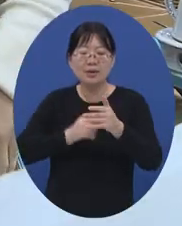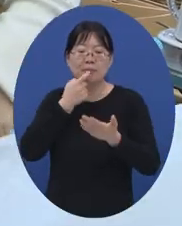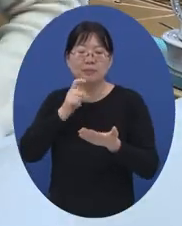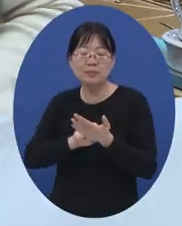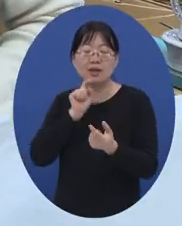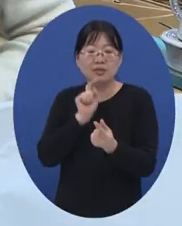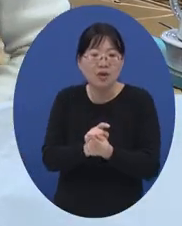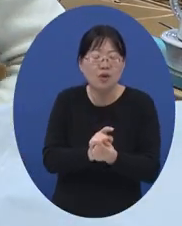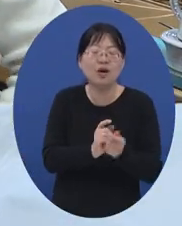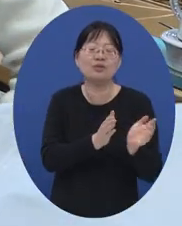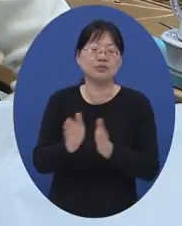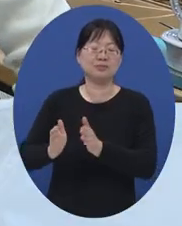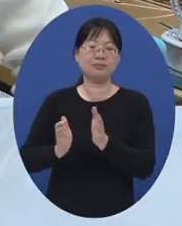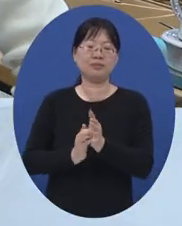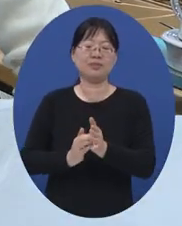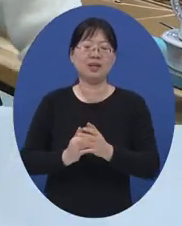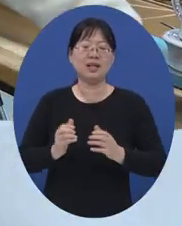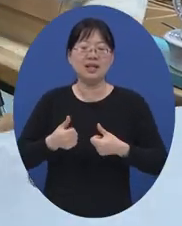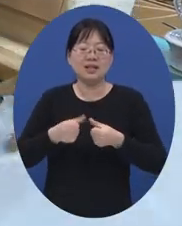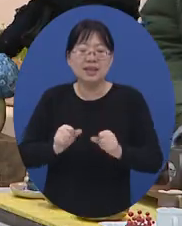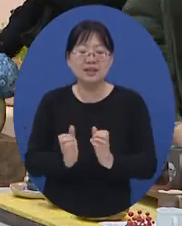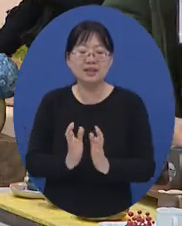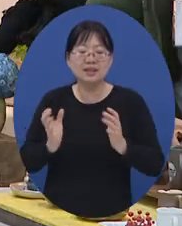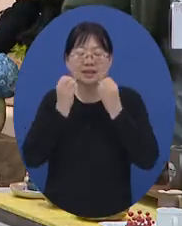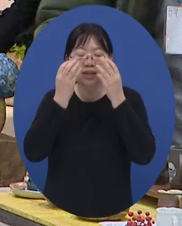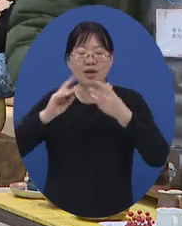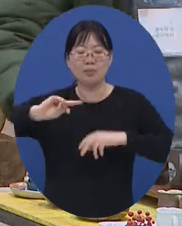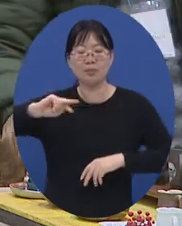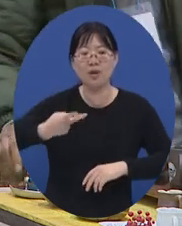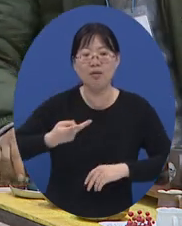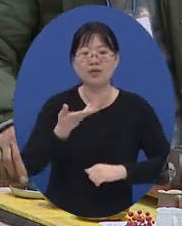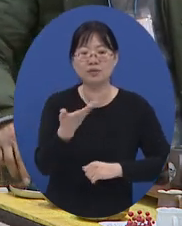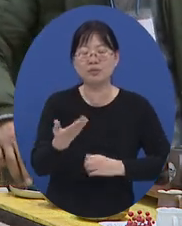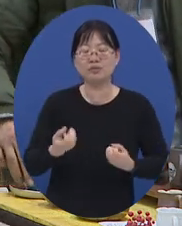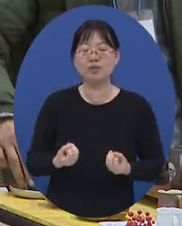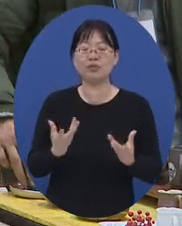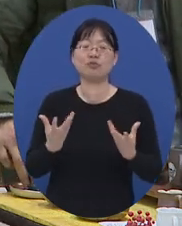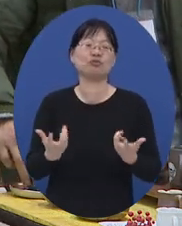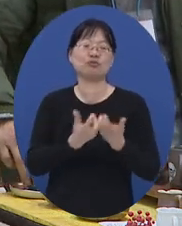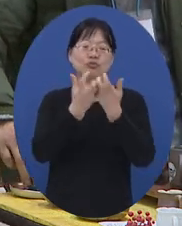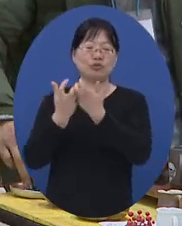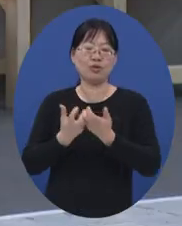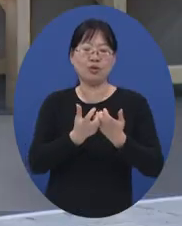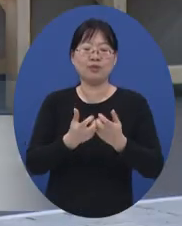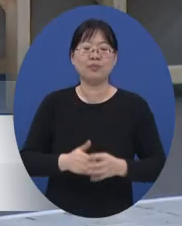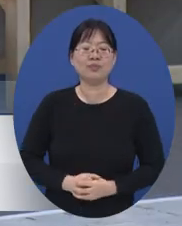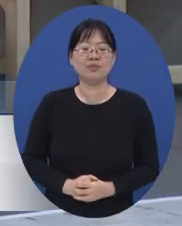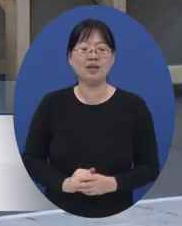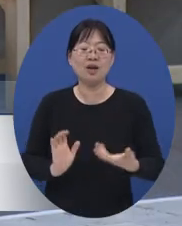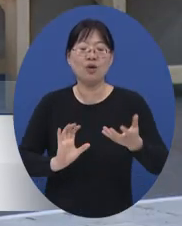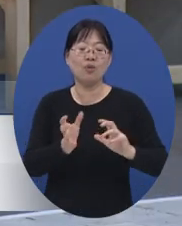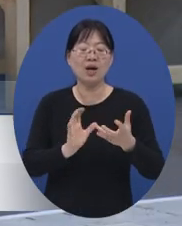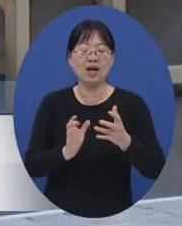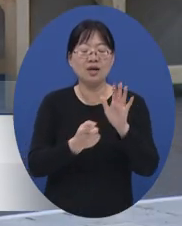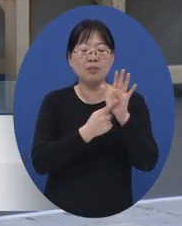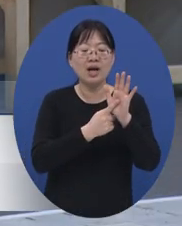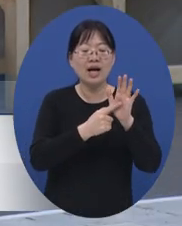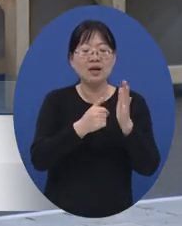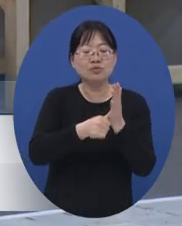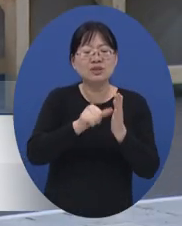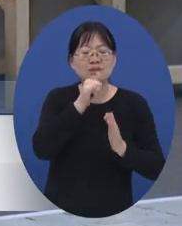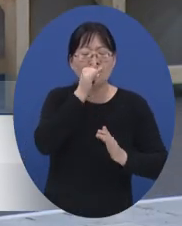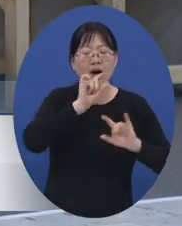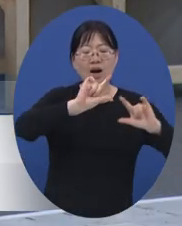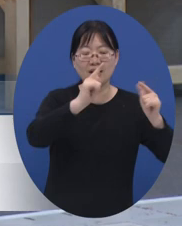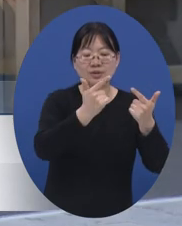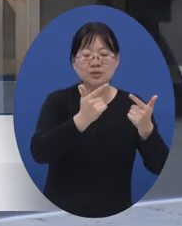수 있게 했습니다. 깨진 그릇을 새 도자로 바꿔주는 등 이벤트도 풍성합니다. 도자기가 어디 어떤